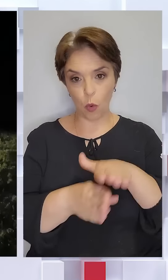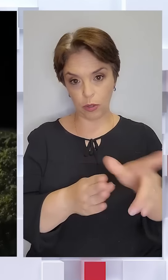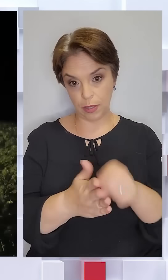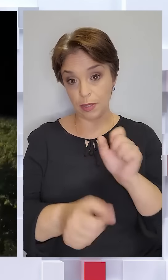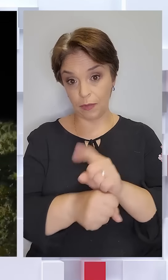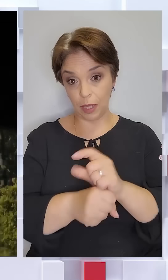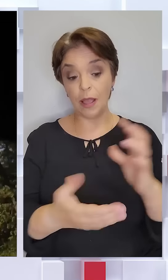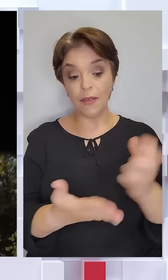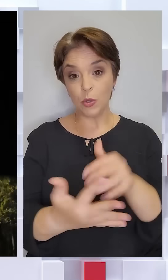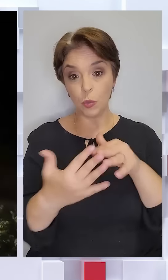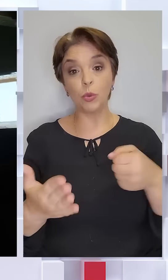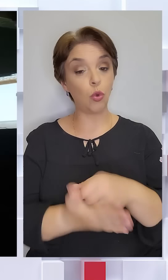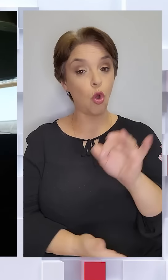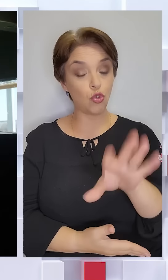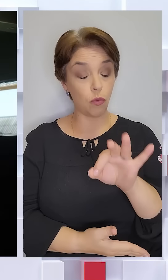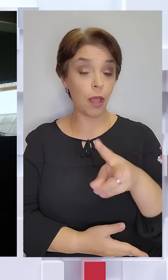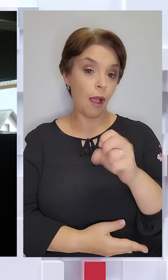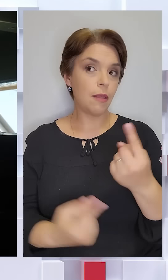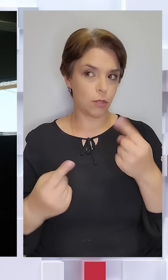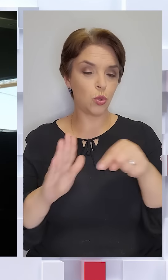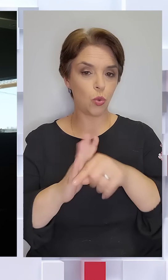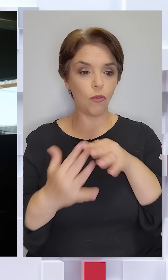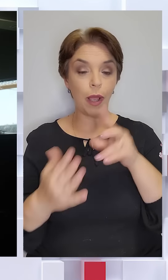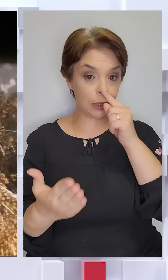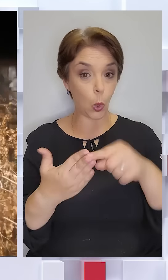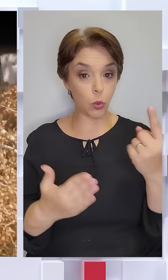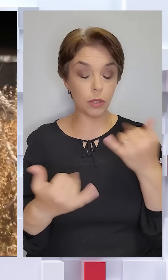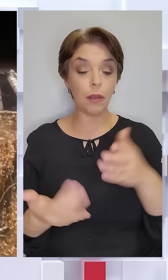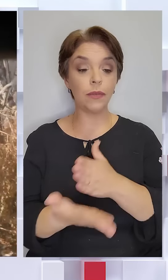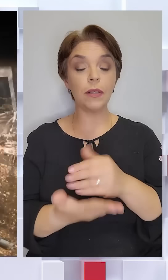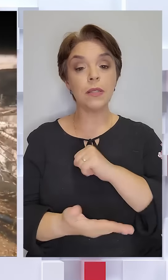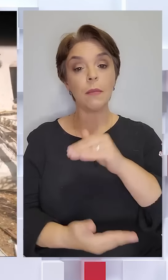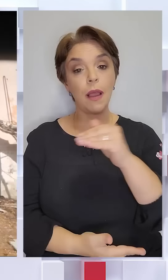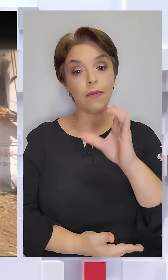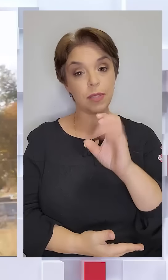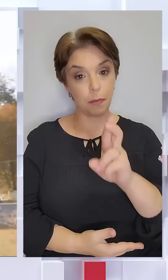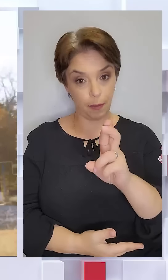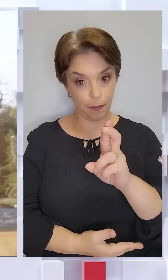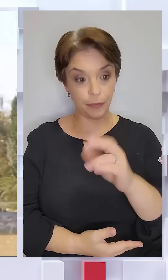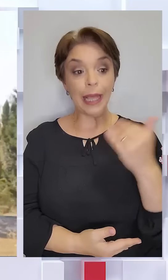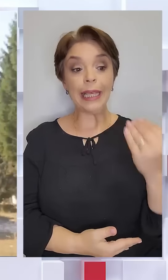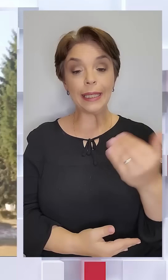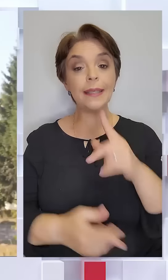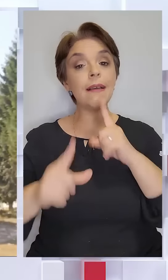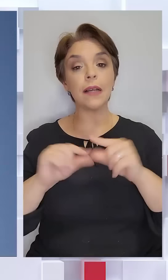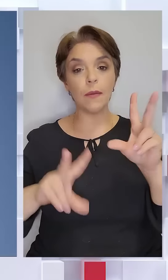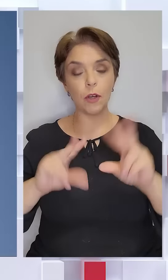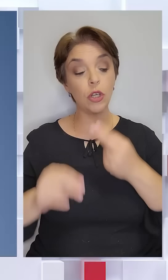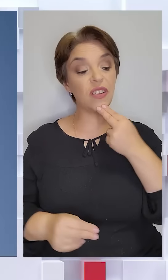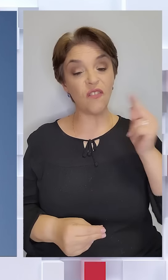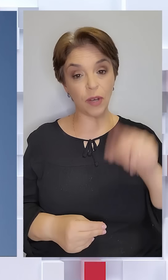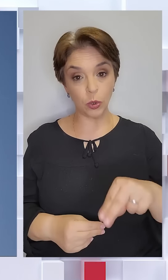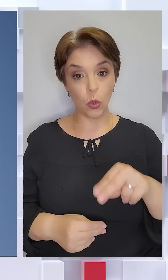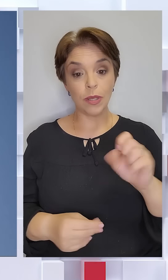із завданням виграти цю битву до жовтня, але значну роль в боях на Курщині тепер відіграє саме ФСБ. Її Кремль вважає